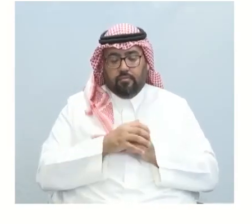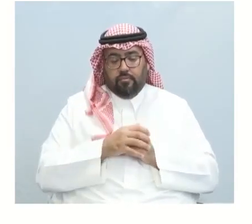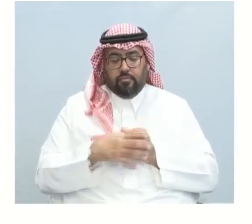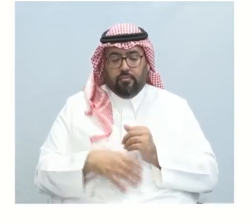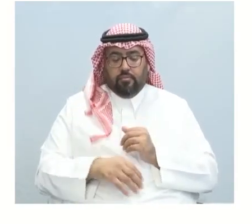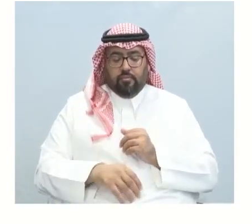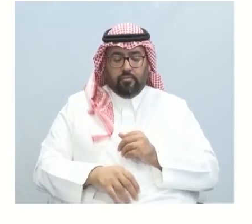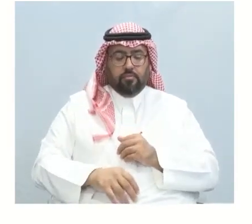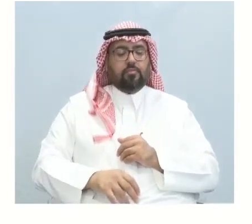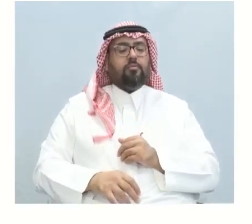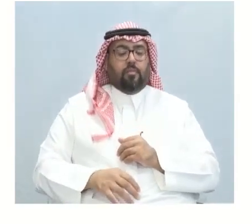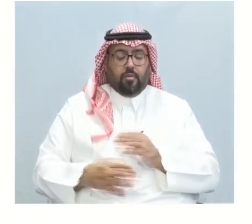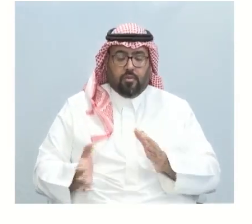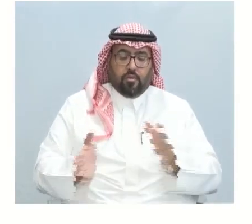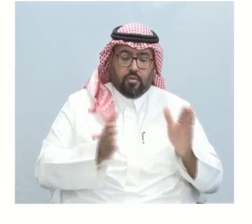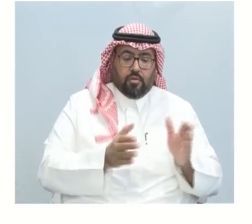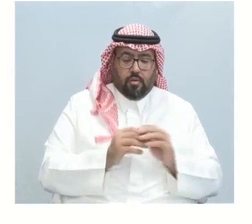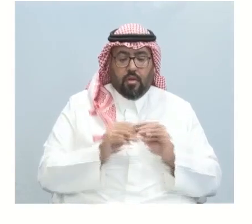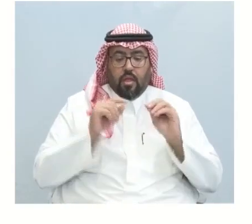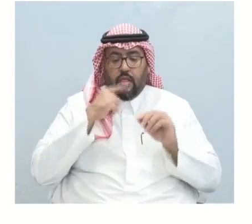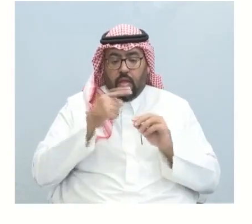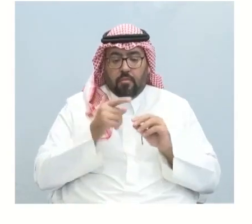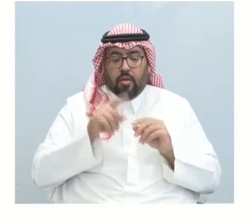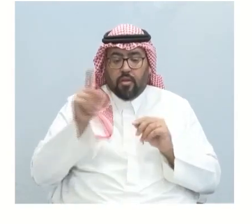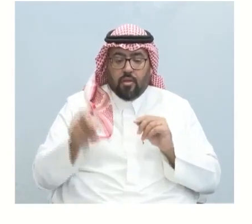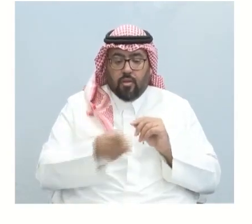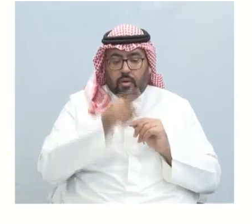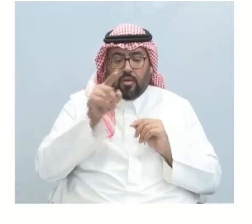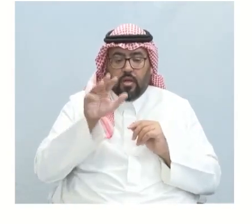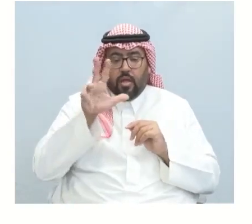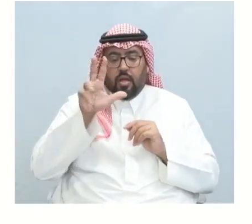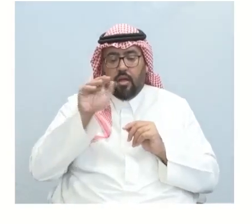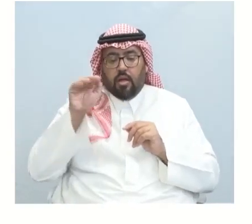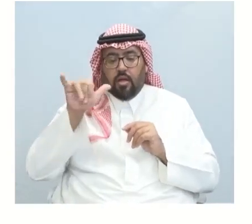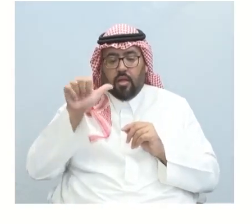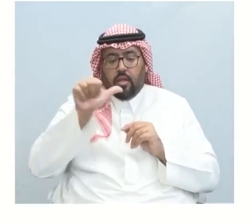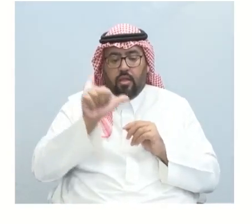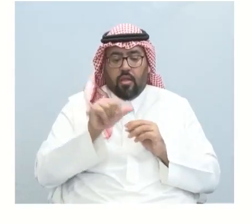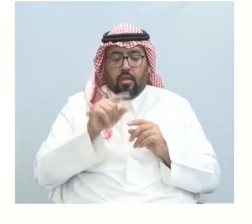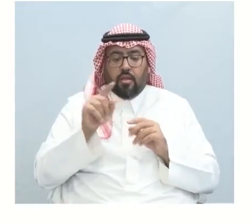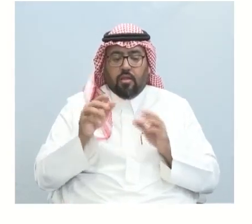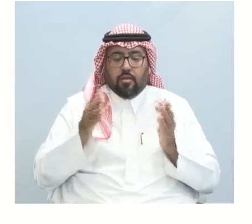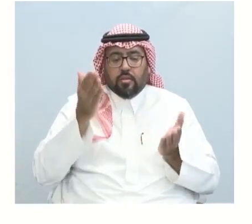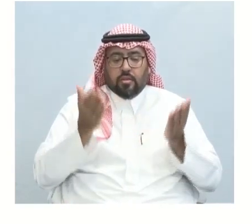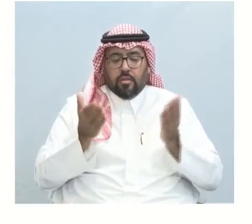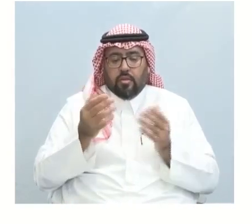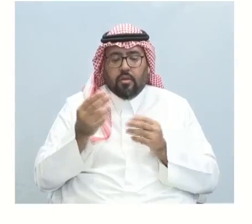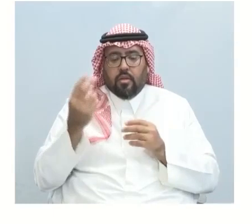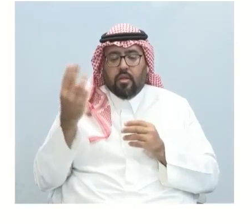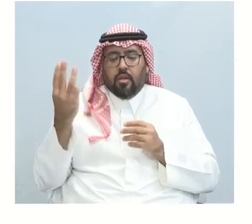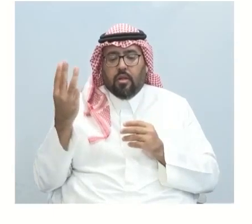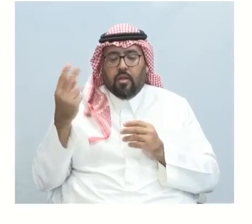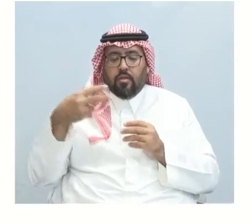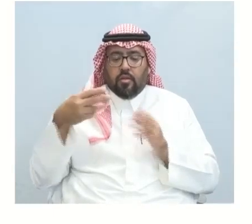البلوغ ثم انتقلنا بعد ذلك لنتكلم عن دوره الحيض وذكرنا سويا بانها تتراوح مده دوره الحيض ما بين